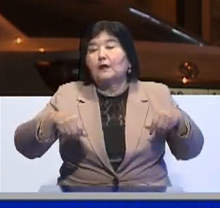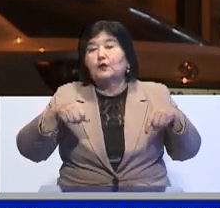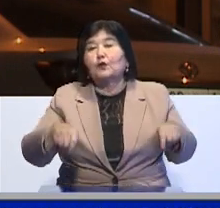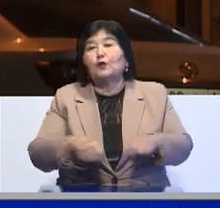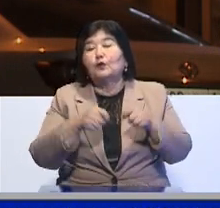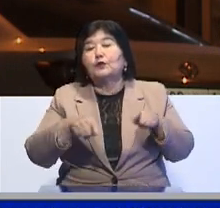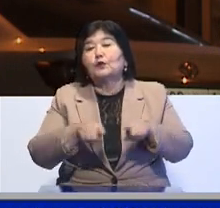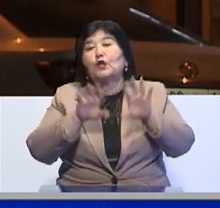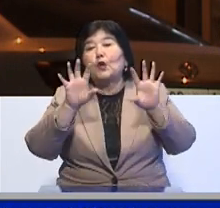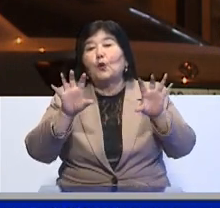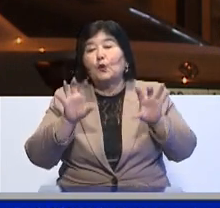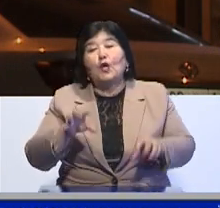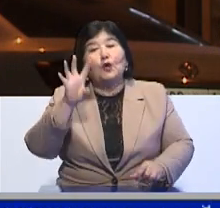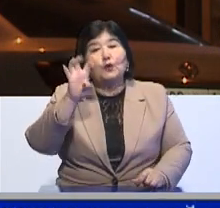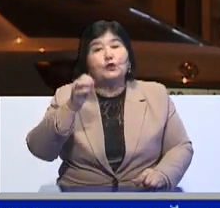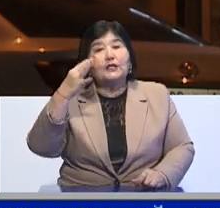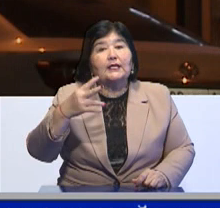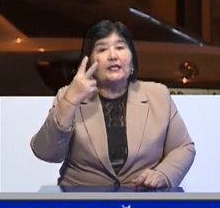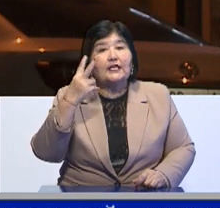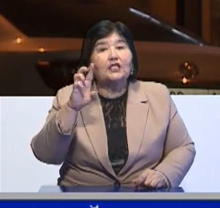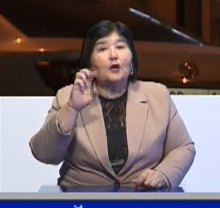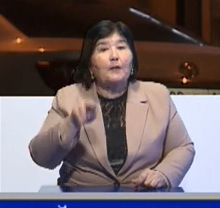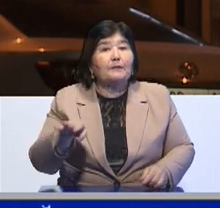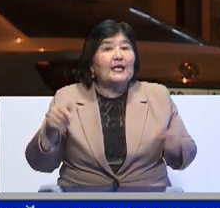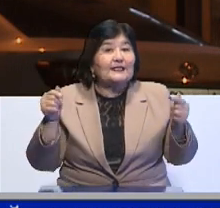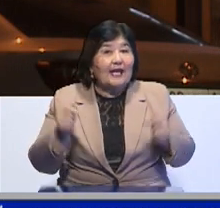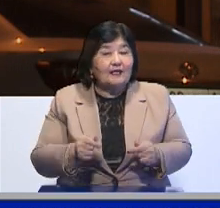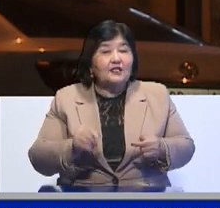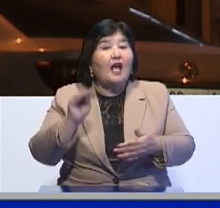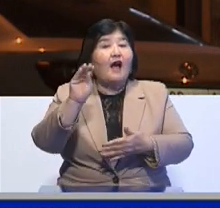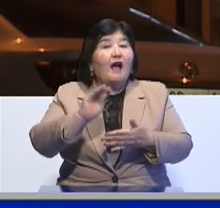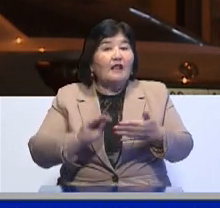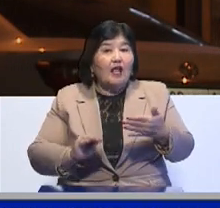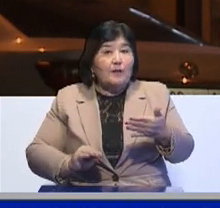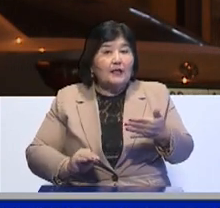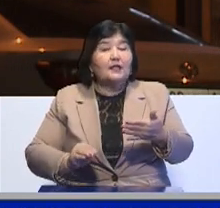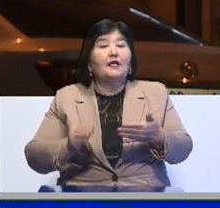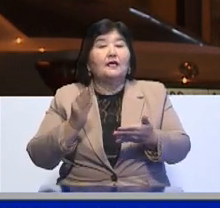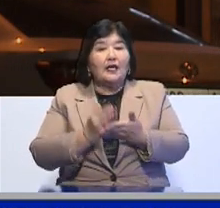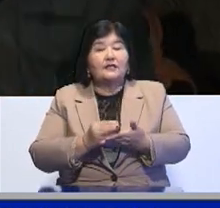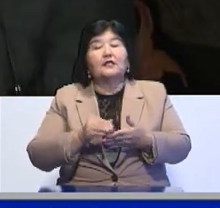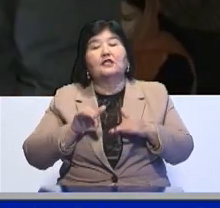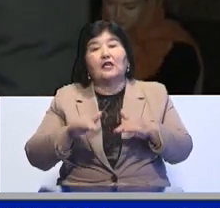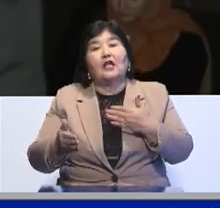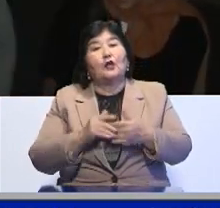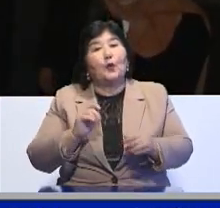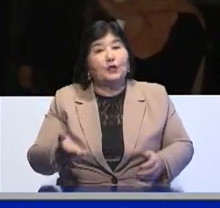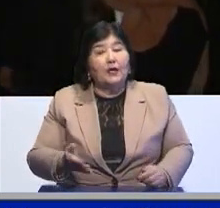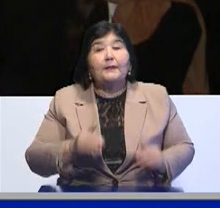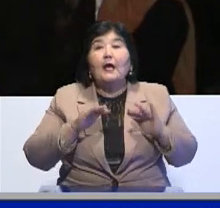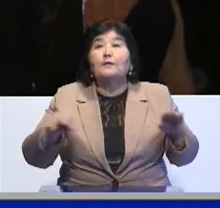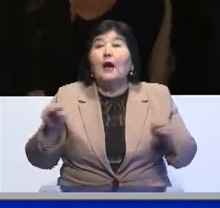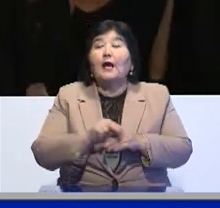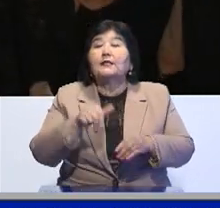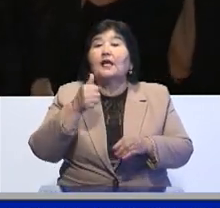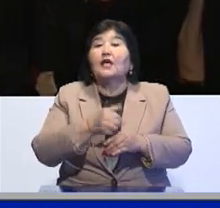туралы кодексінің 442-ші бабына сәйкес хаттамалар рәсімделіп, шаралар көрілді. Бала тәрбиесіне ең